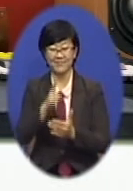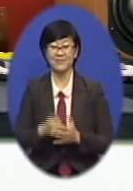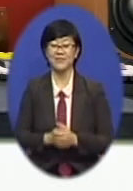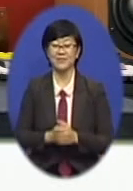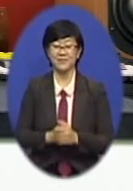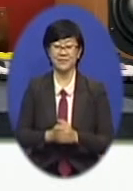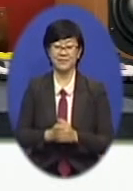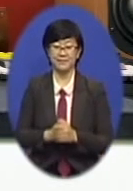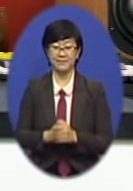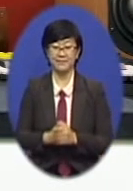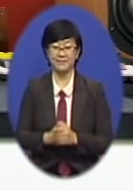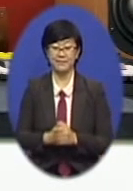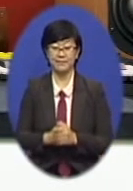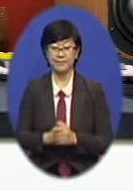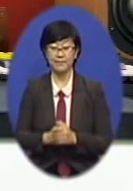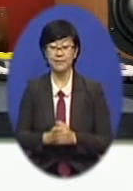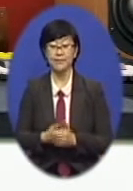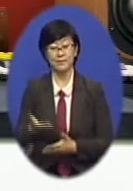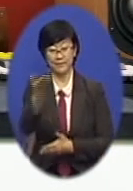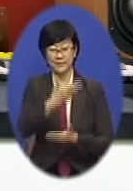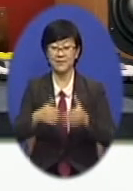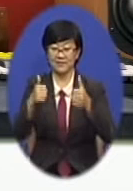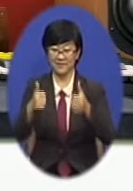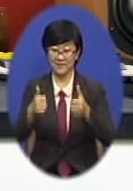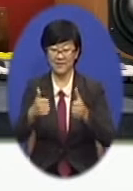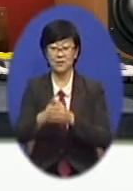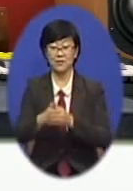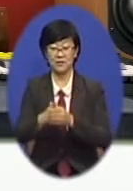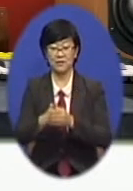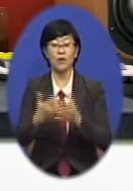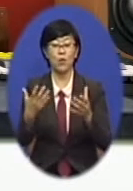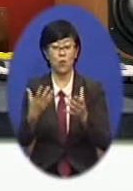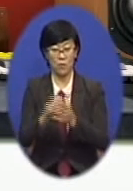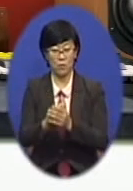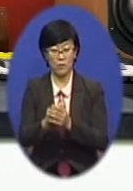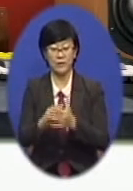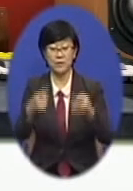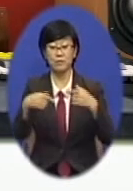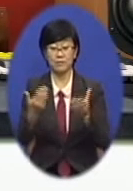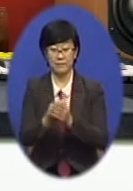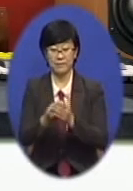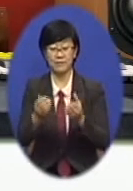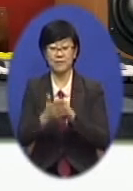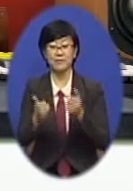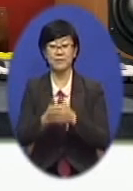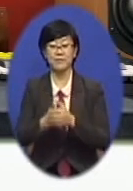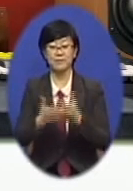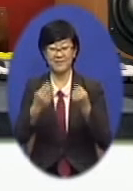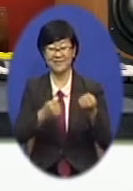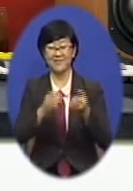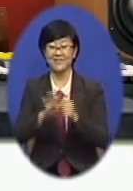3번 하시고요. 예, 그렇습니다. 그러면 시청자 심사 투표가 완료되니까요. 많이 사랑